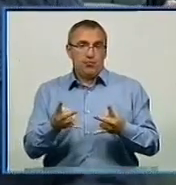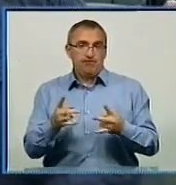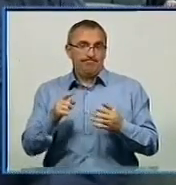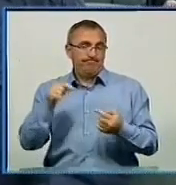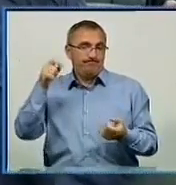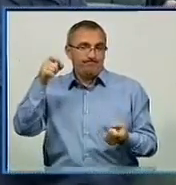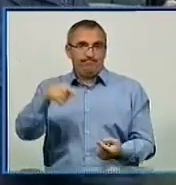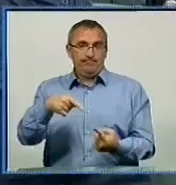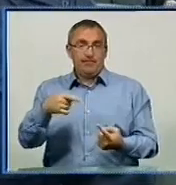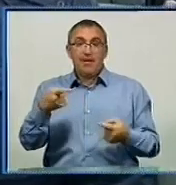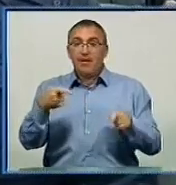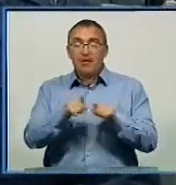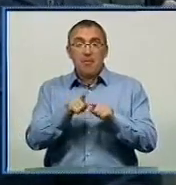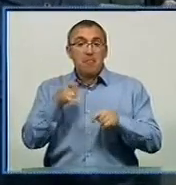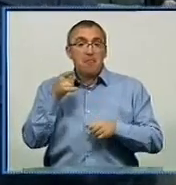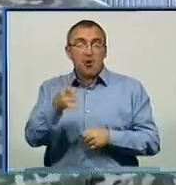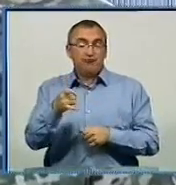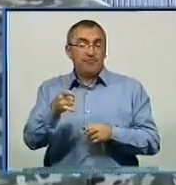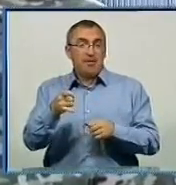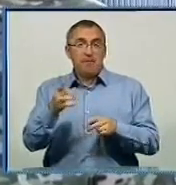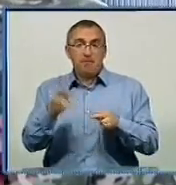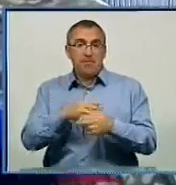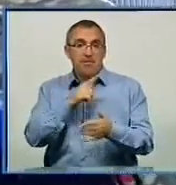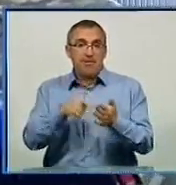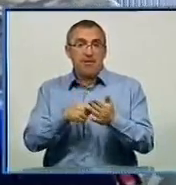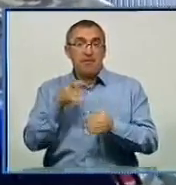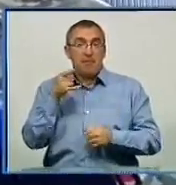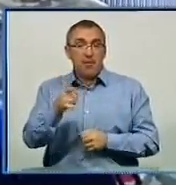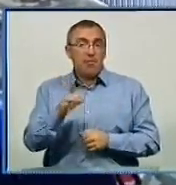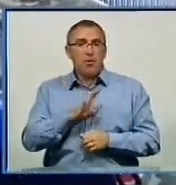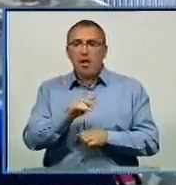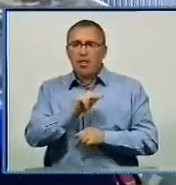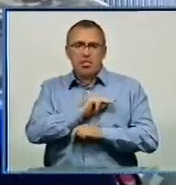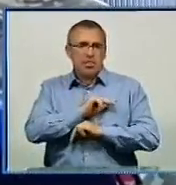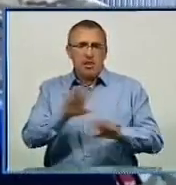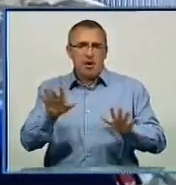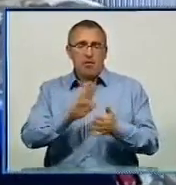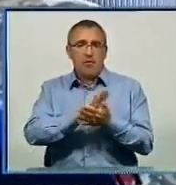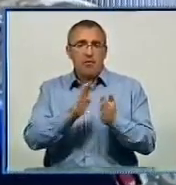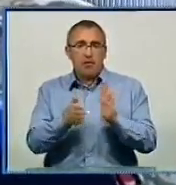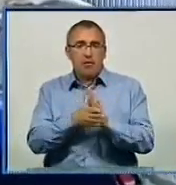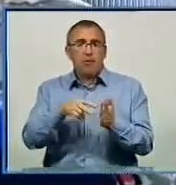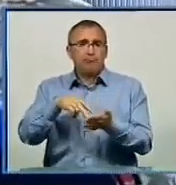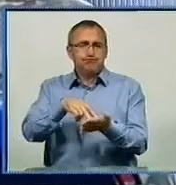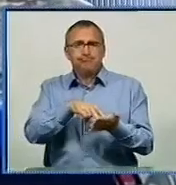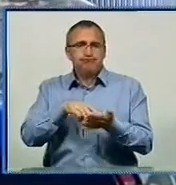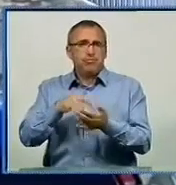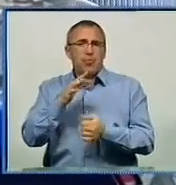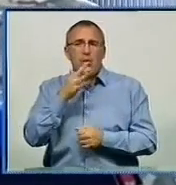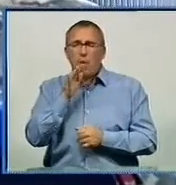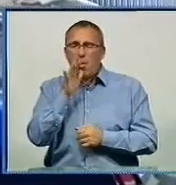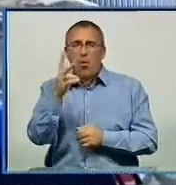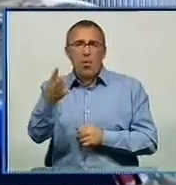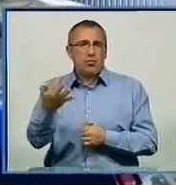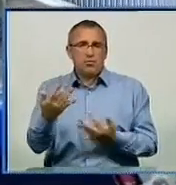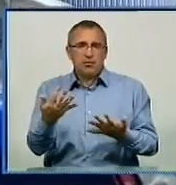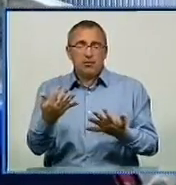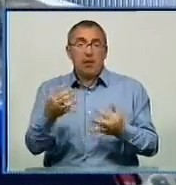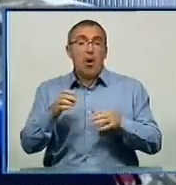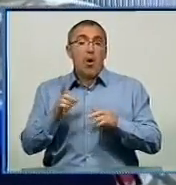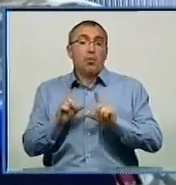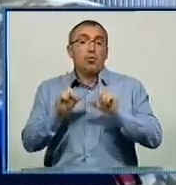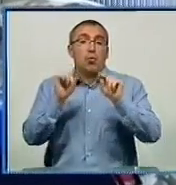машины без вопросов отдали. Машина была фактически не в рабочем состоянии. Машина простояла несколько год. Ну, доехала сама. Да, доехала